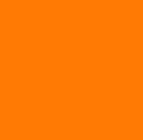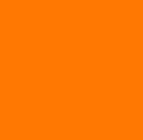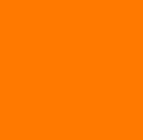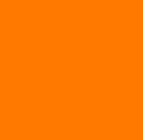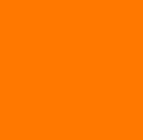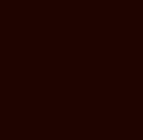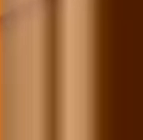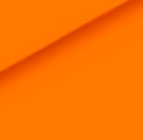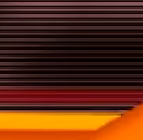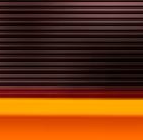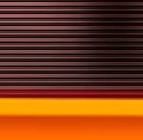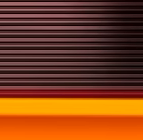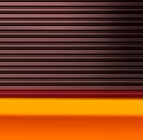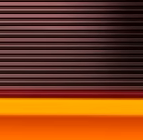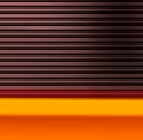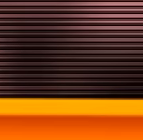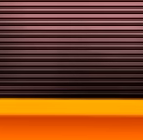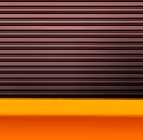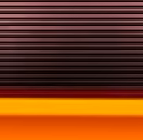una sa lahat.